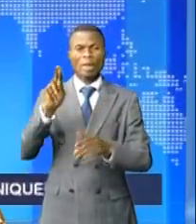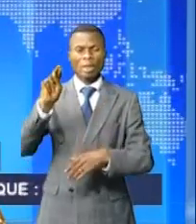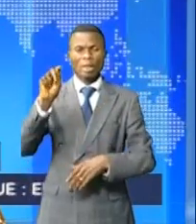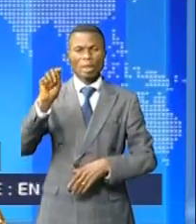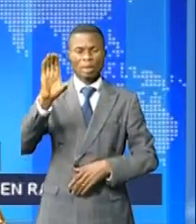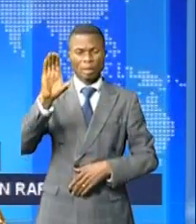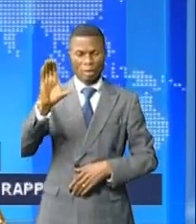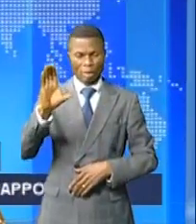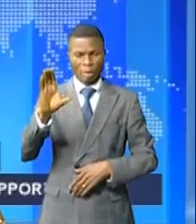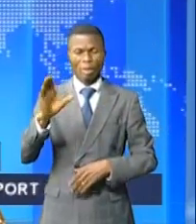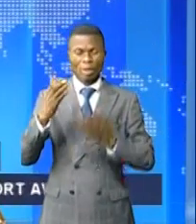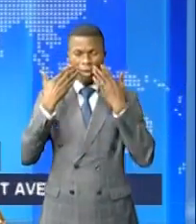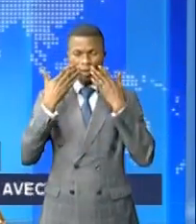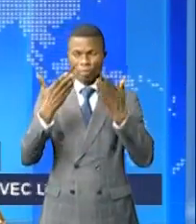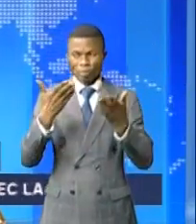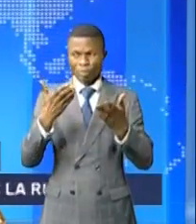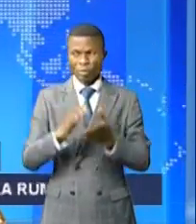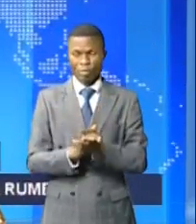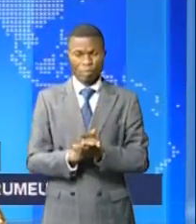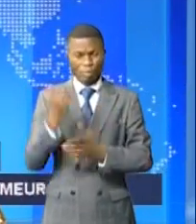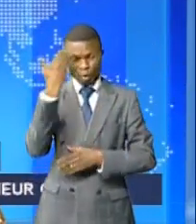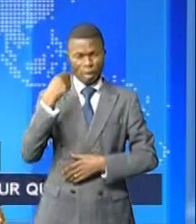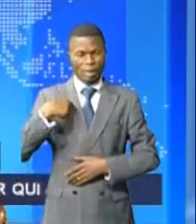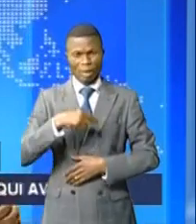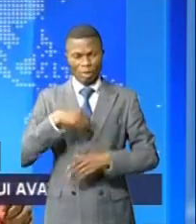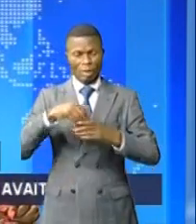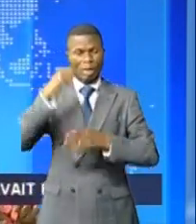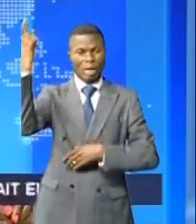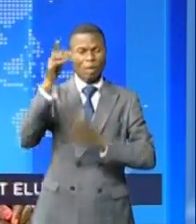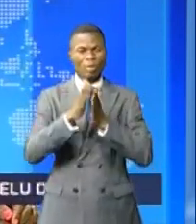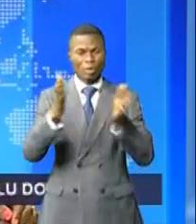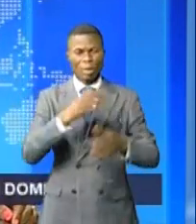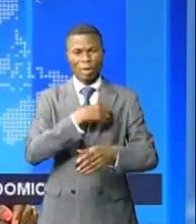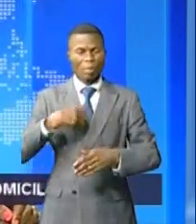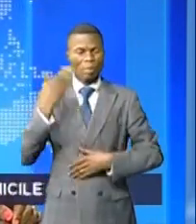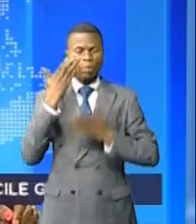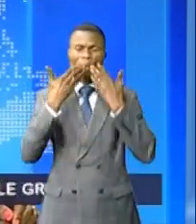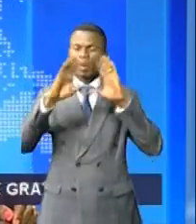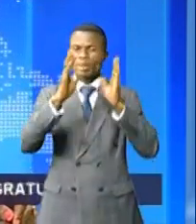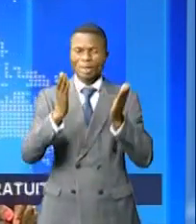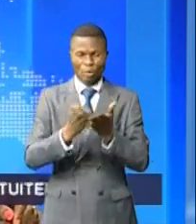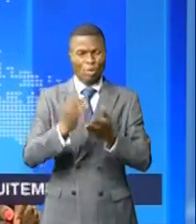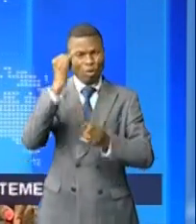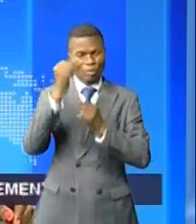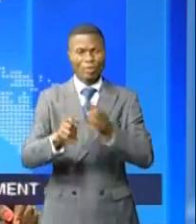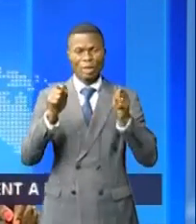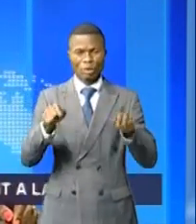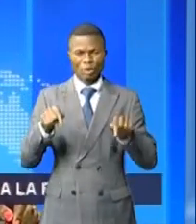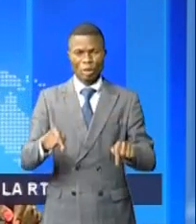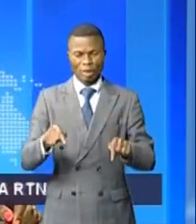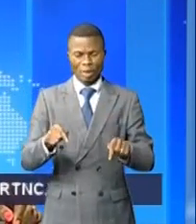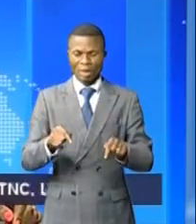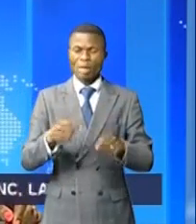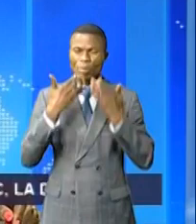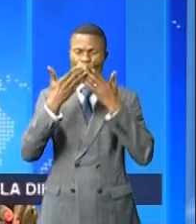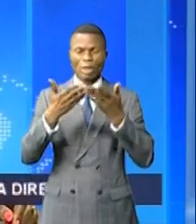de la Radio-Télévision nationale congolaise. Vous nous avez suivis à travers le monde, mesdames et messieurs. Merci de votre sympathique attention. Sandra Nyang